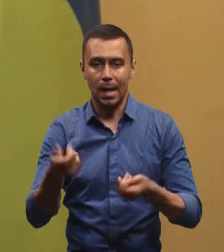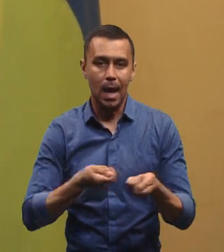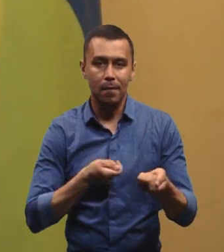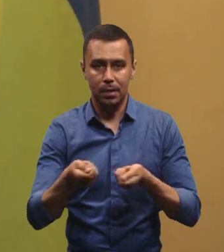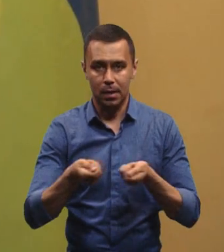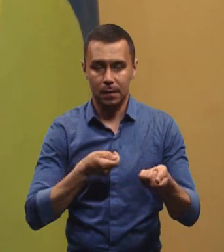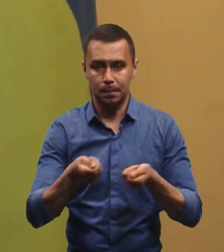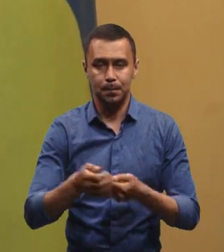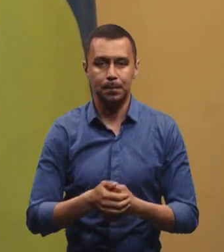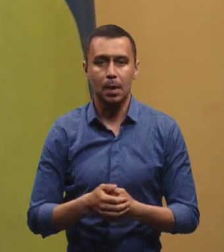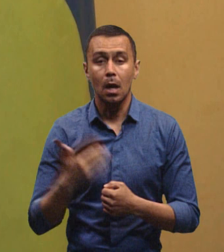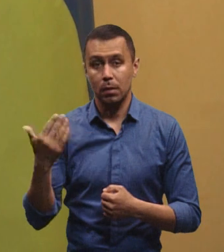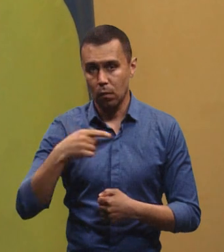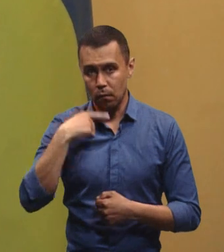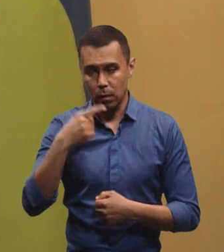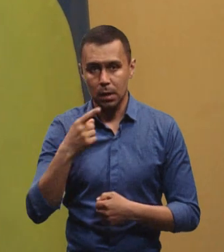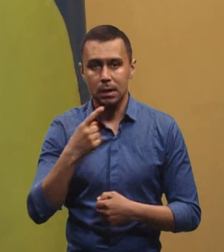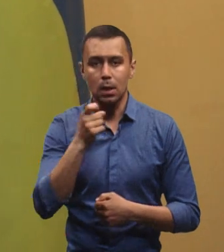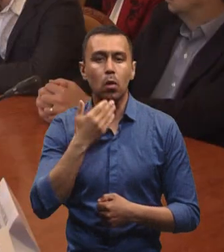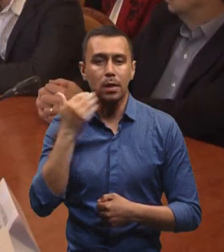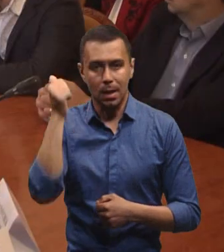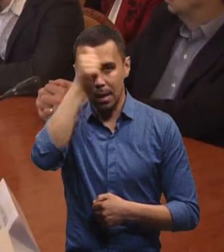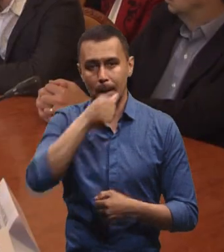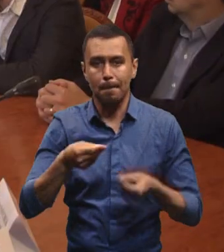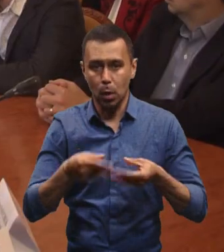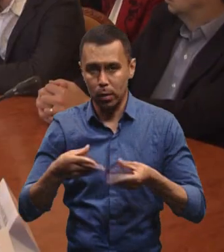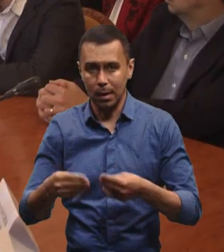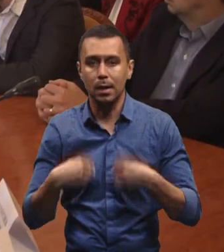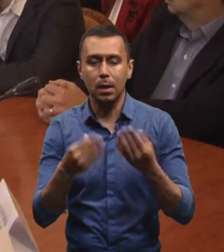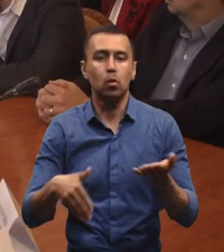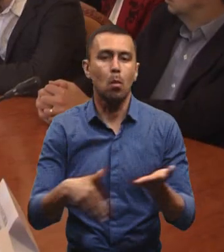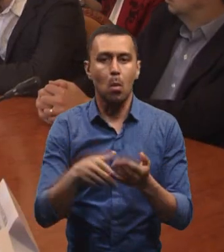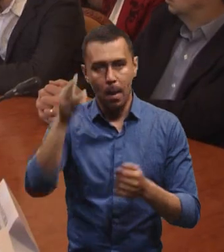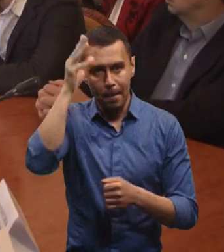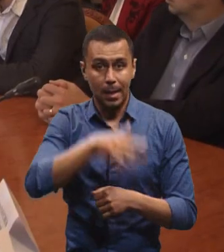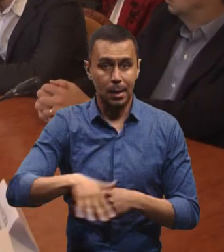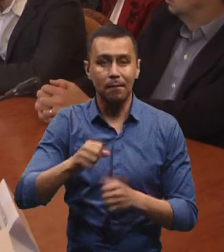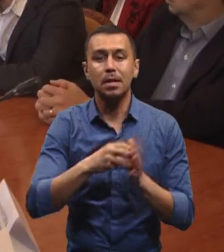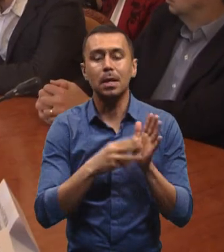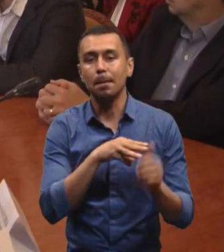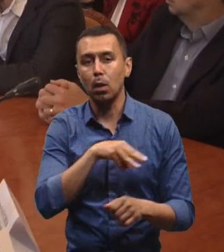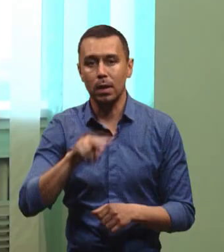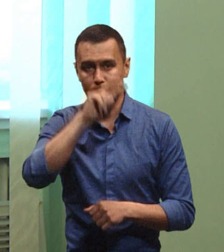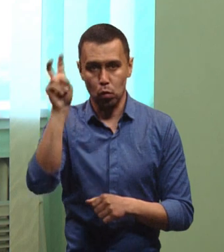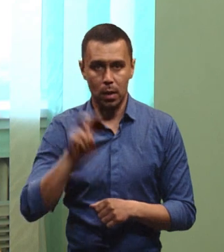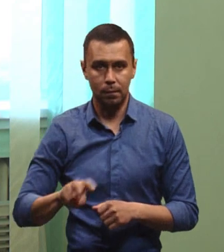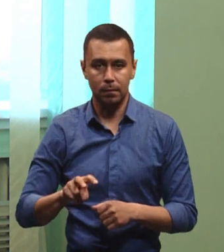керівник Брюс Робертс. За його словами, за останній рік благодійники надали допомогу Хмельниччині на 18 мільйонів